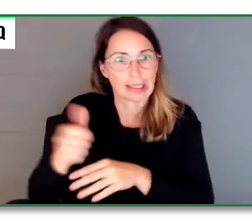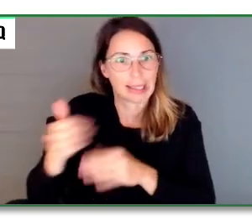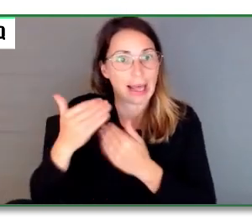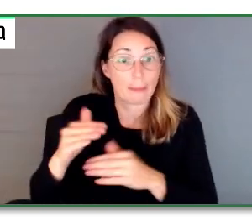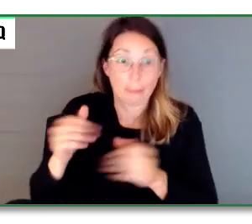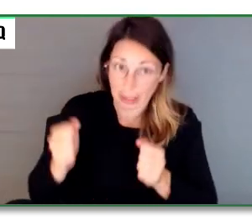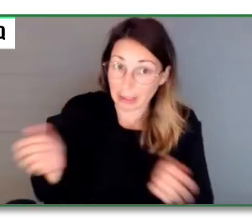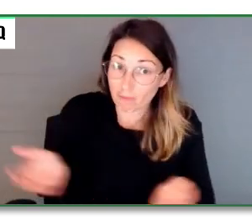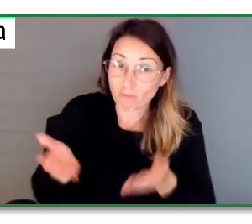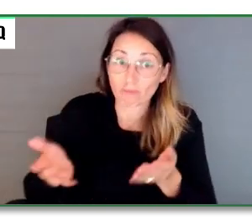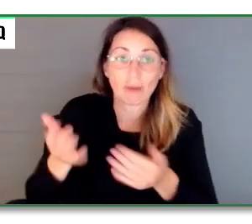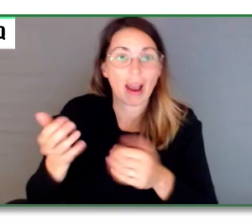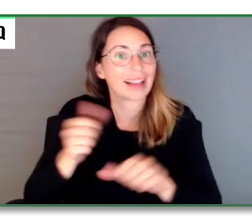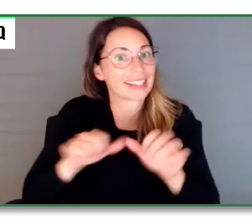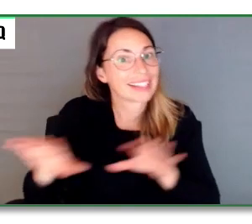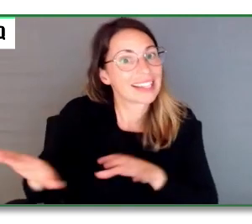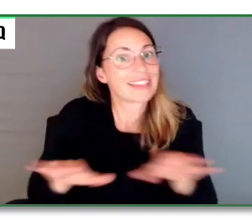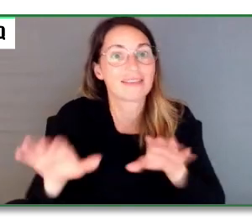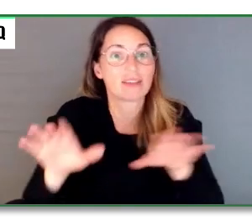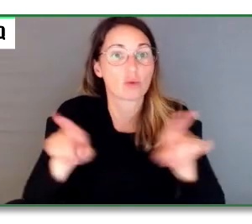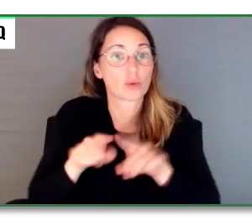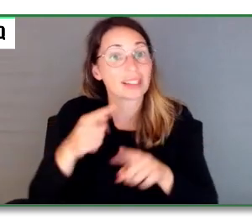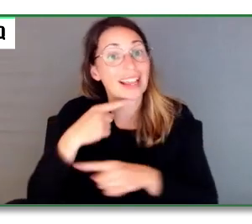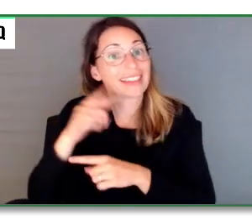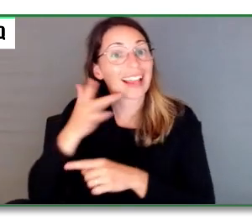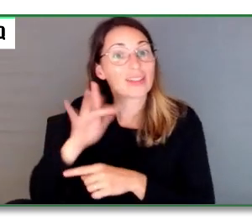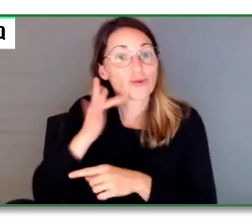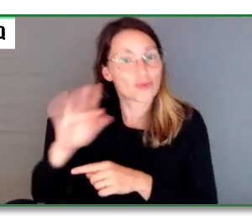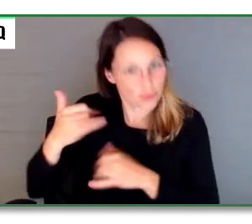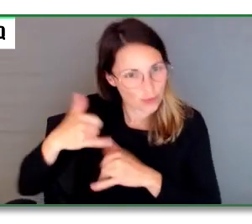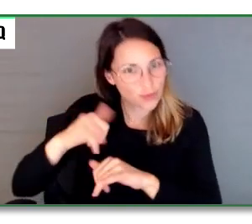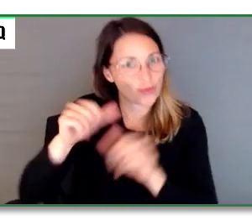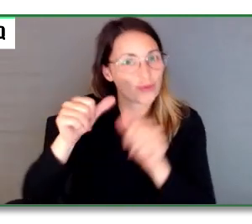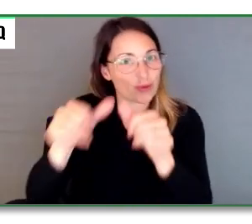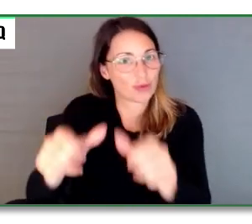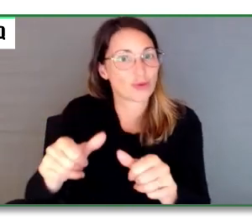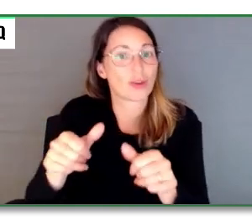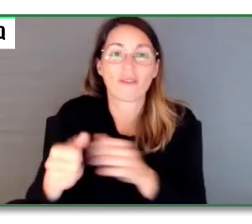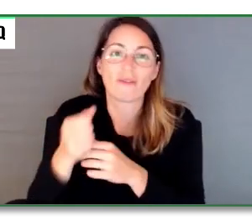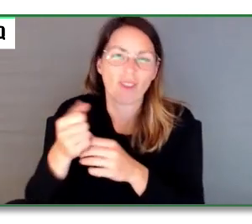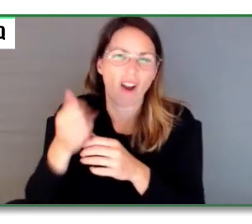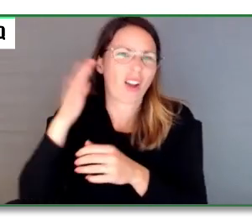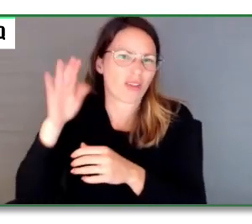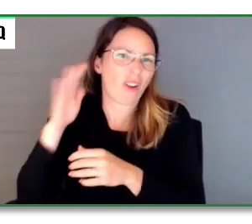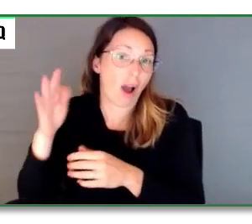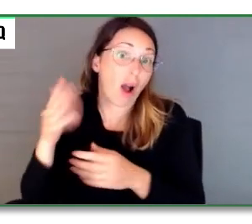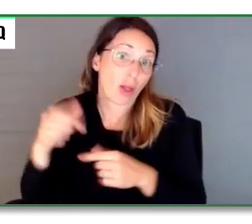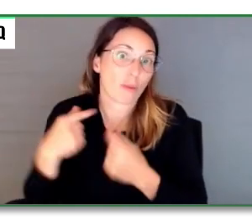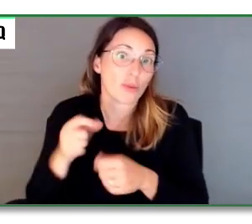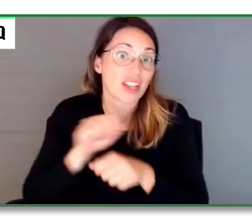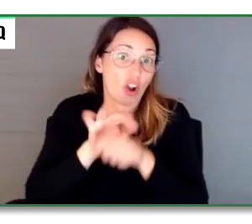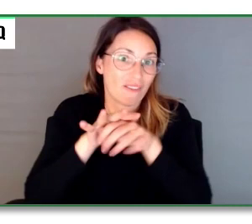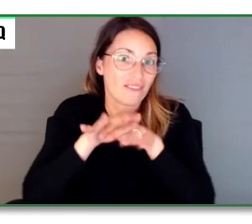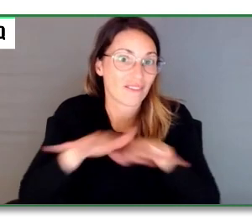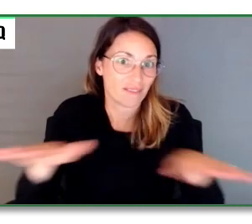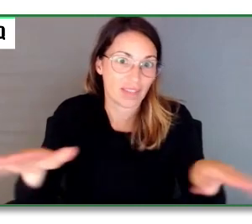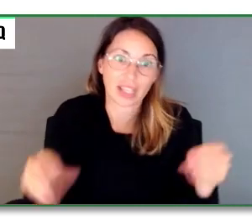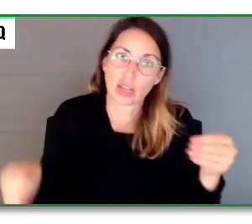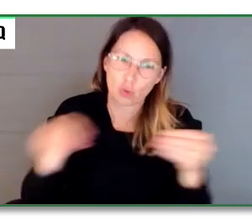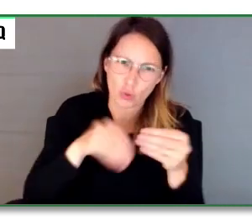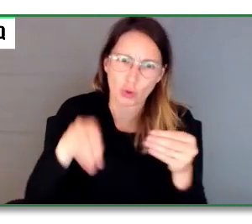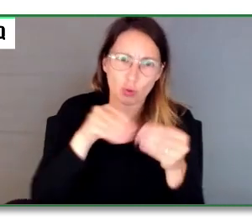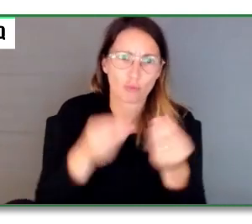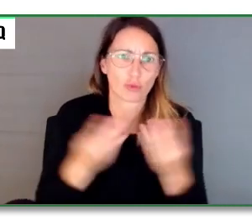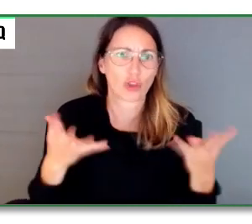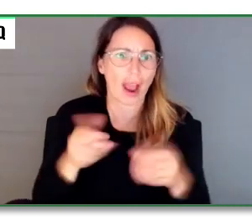leurs intérêts, principalement à l'extérieur, mais depuis la COVID, nous avons incorporé pas mal d'activités